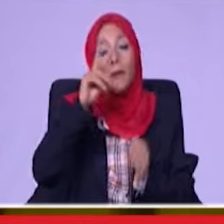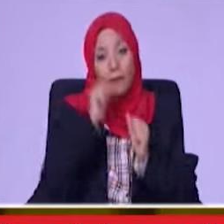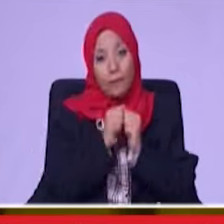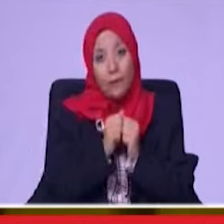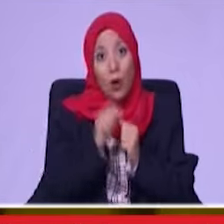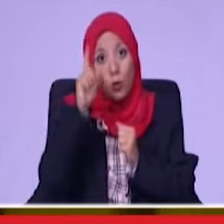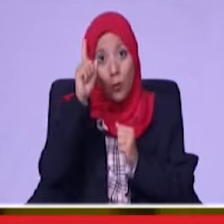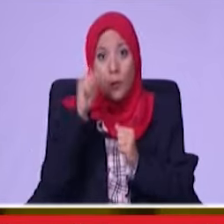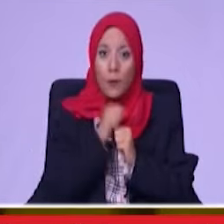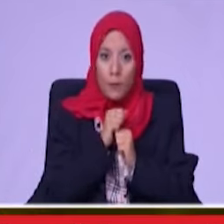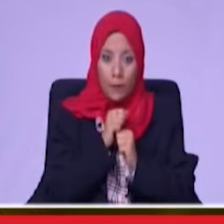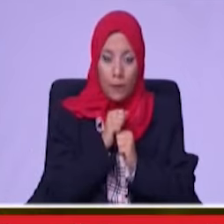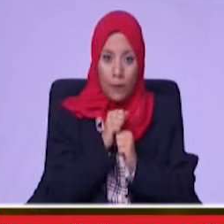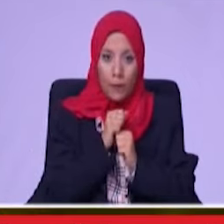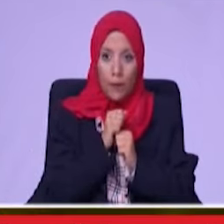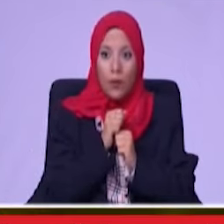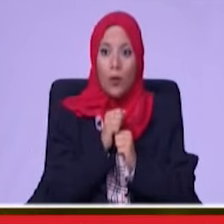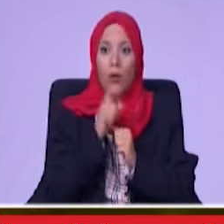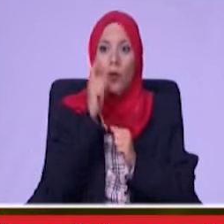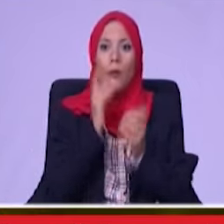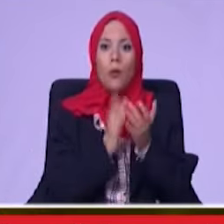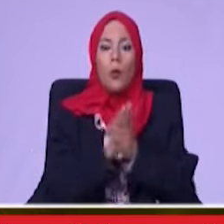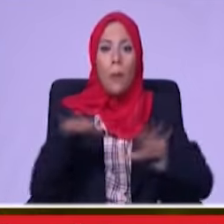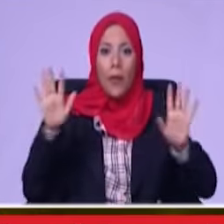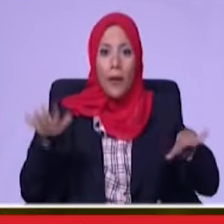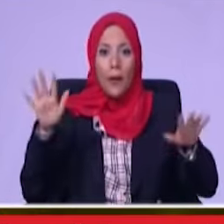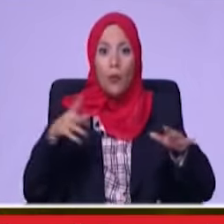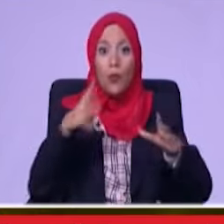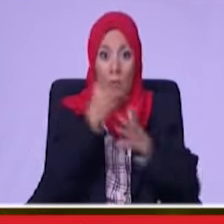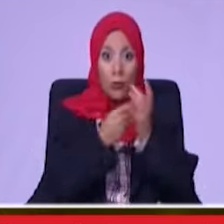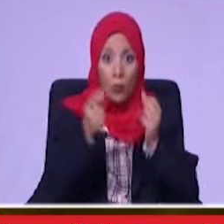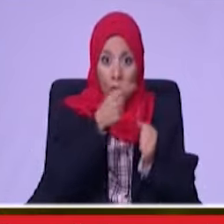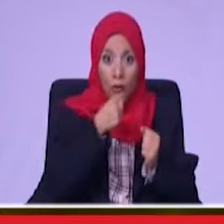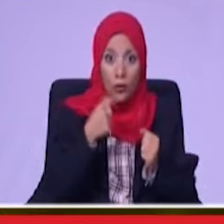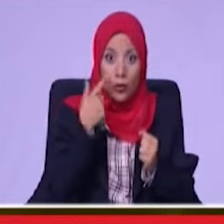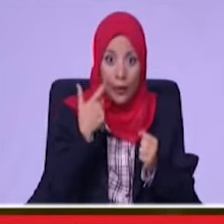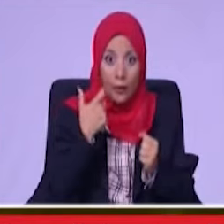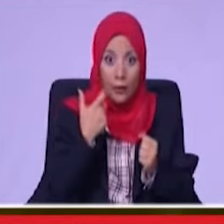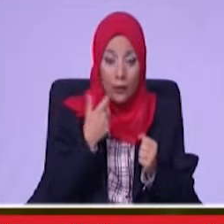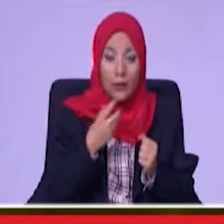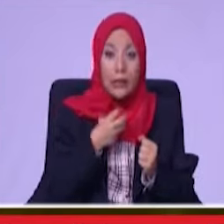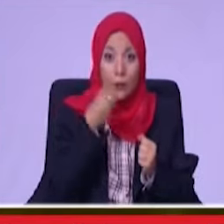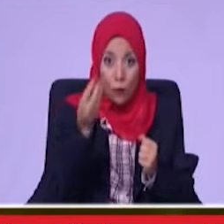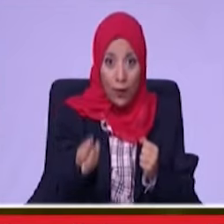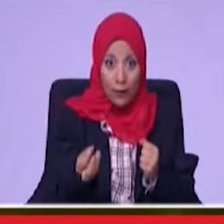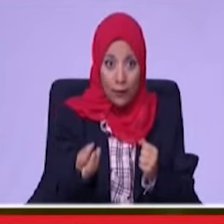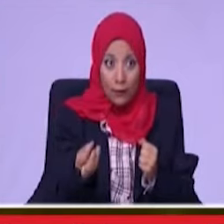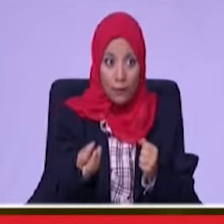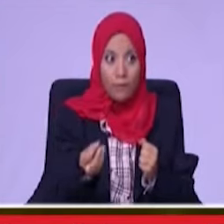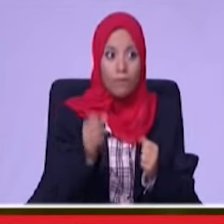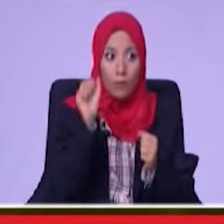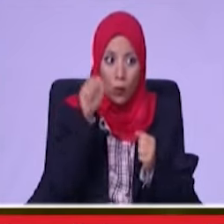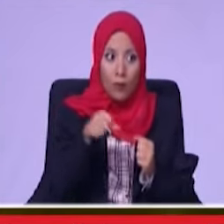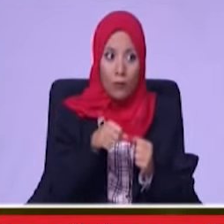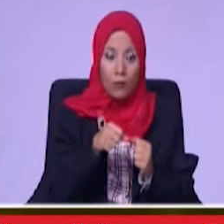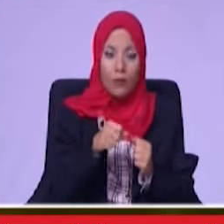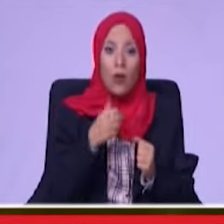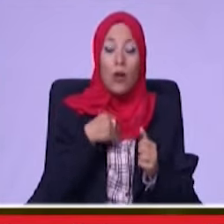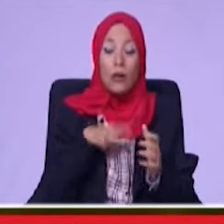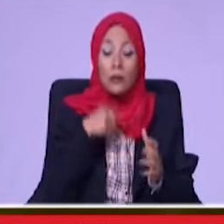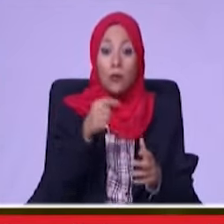في عمرك، لأنه ربنا يقول للملائكة قبضتم ولد عبدي؟ قبضتم ثمرة فؤاده؟ نعم. قبضتم مهجة قلبه؟